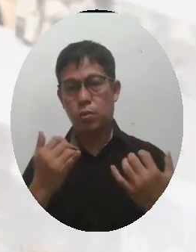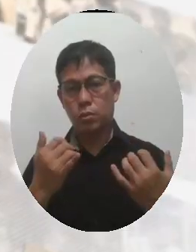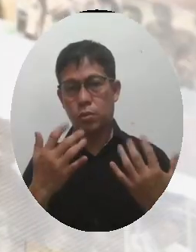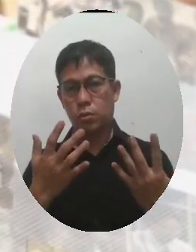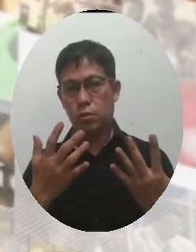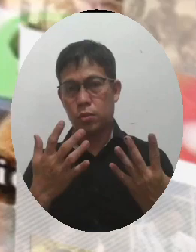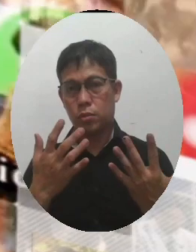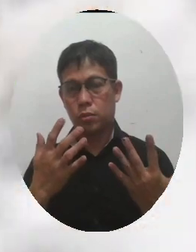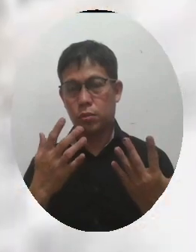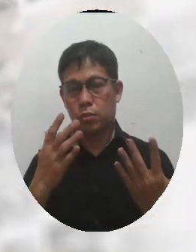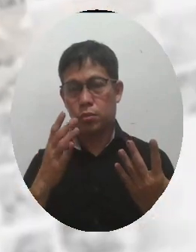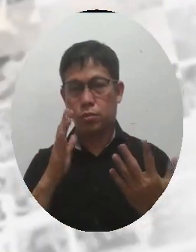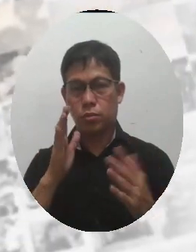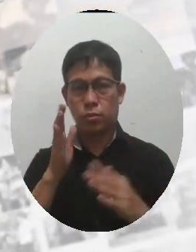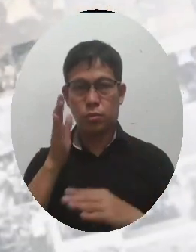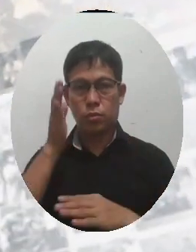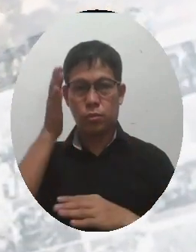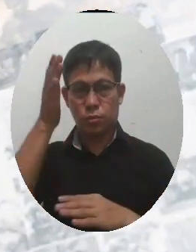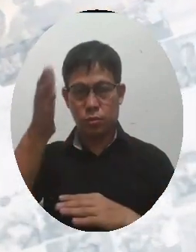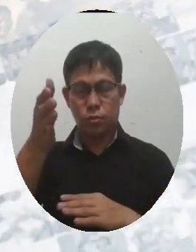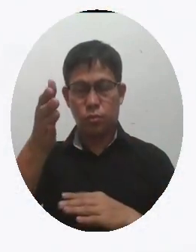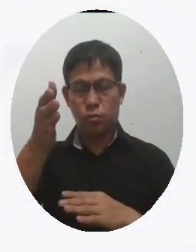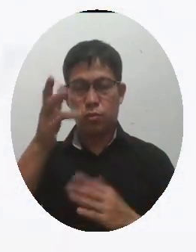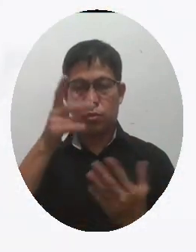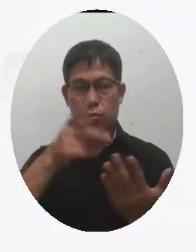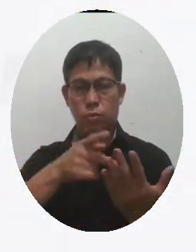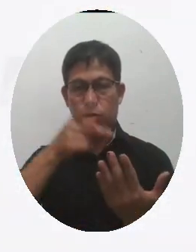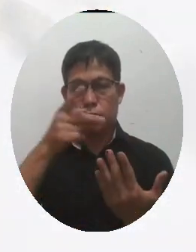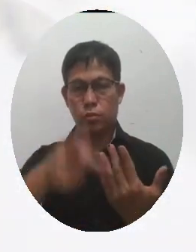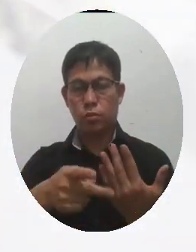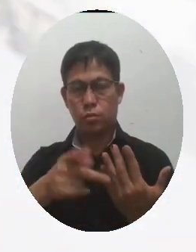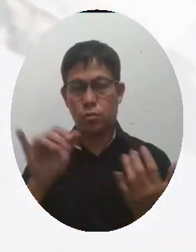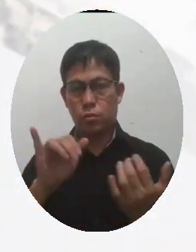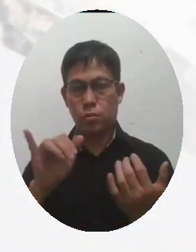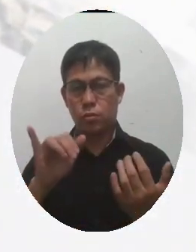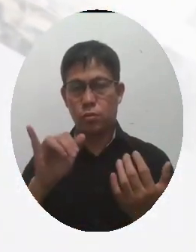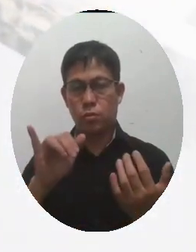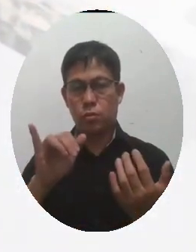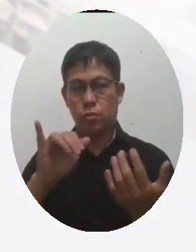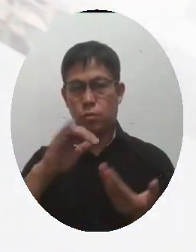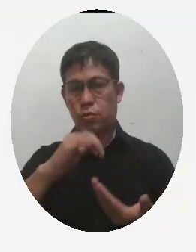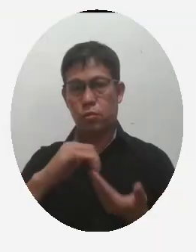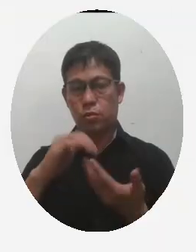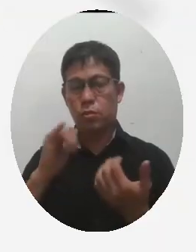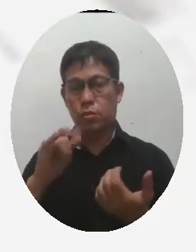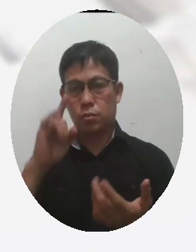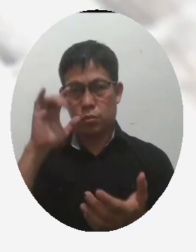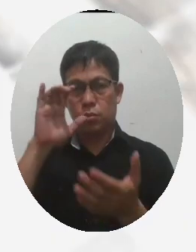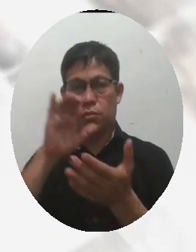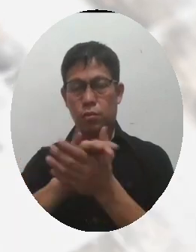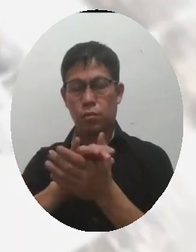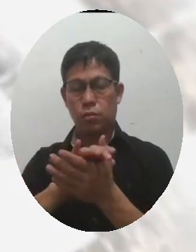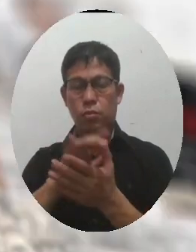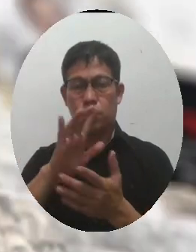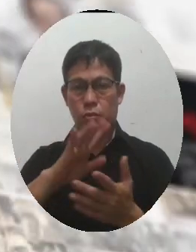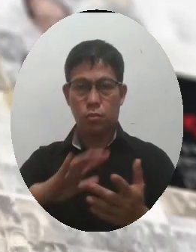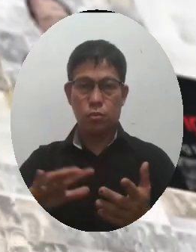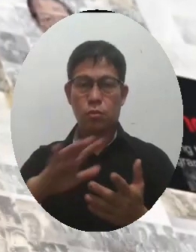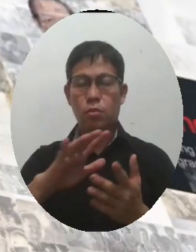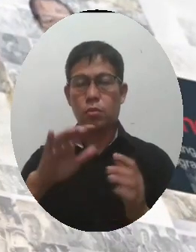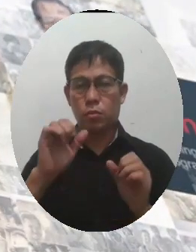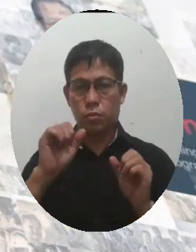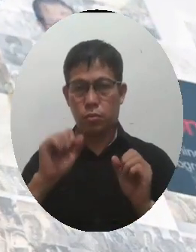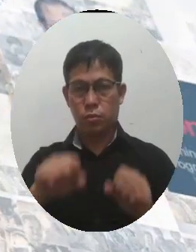ng problema. Sa pagharap natin sa bagong yugto ng ating programa at ng ating foundation, naniniwala po